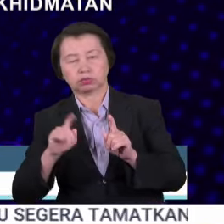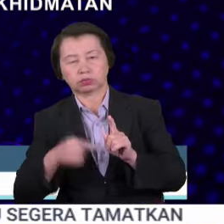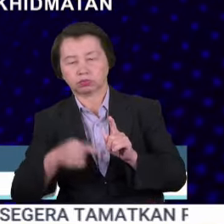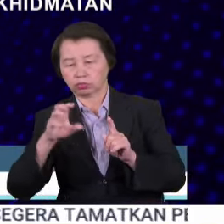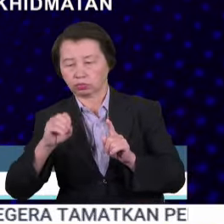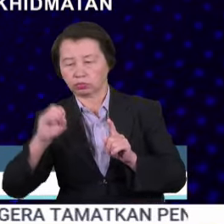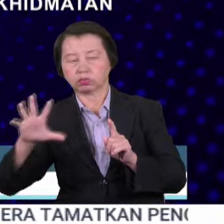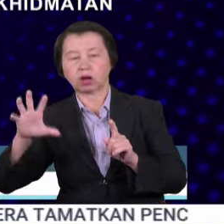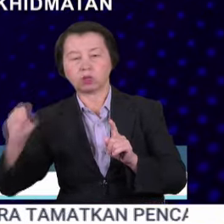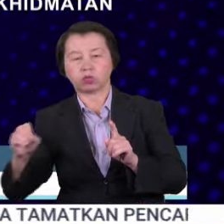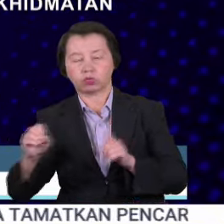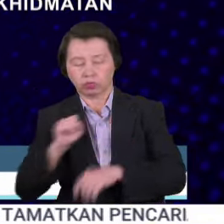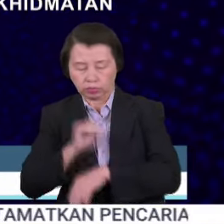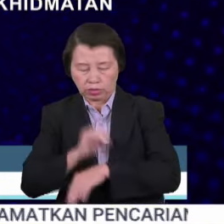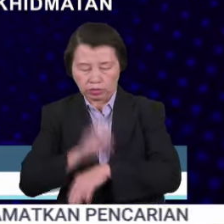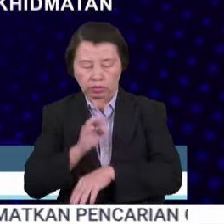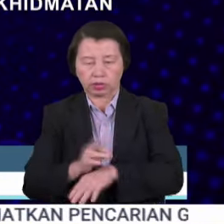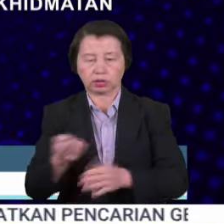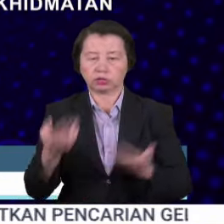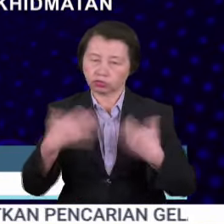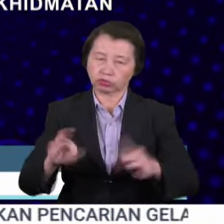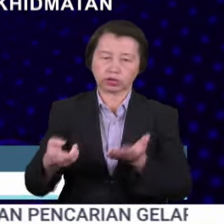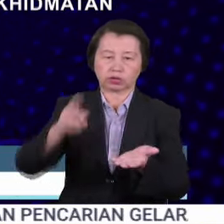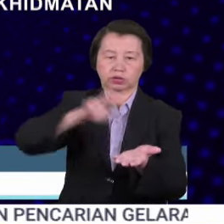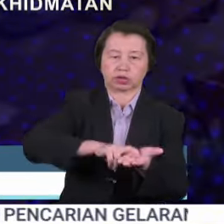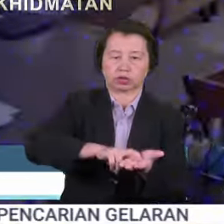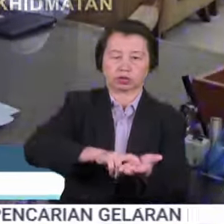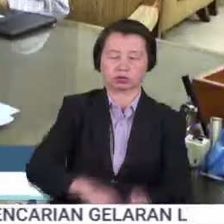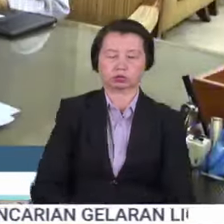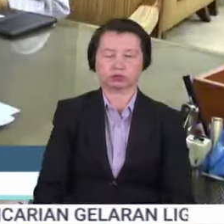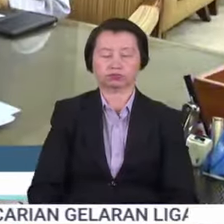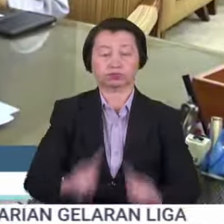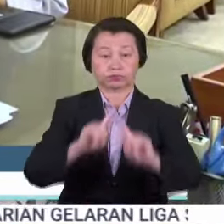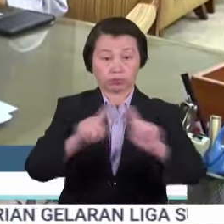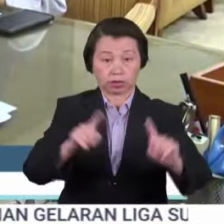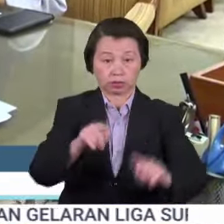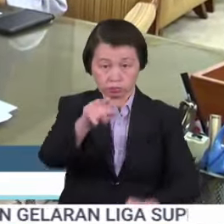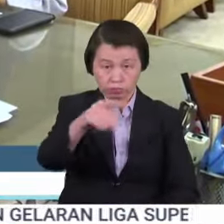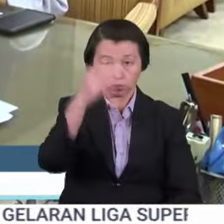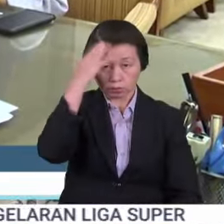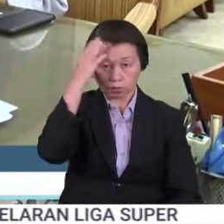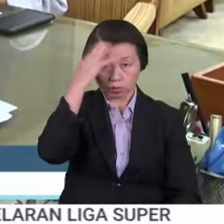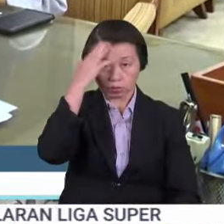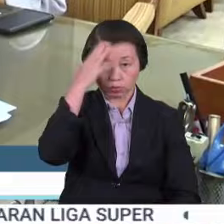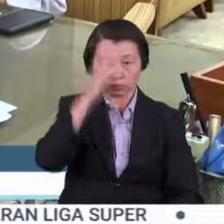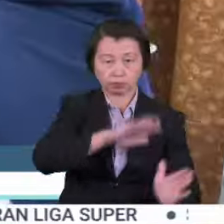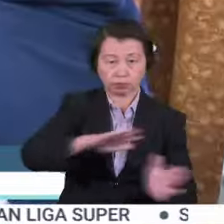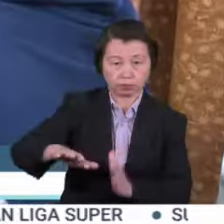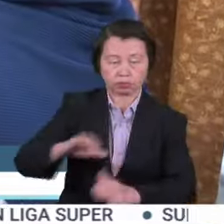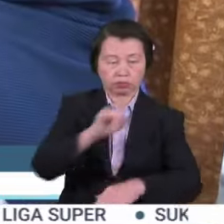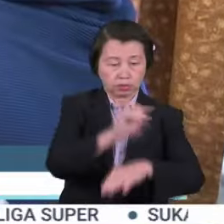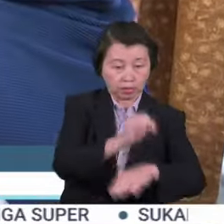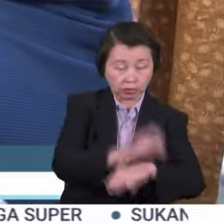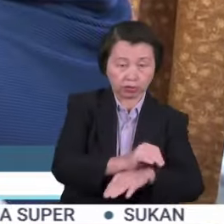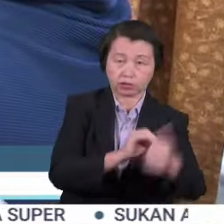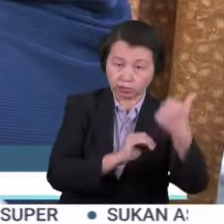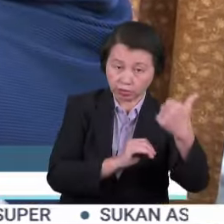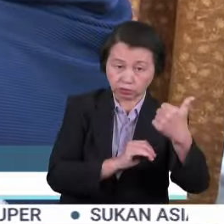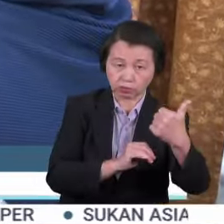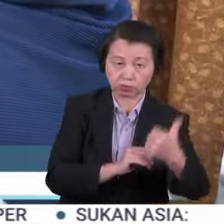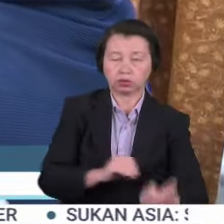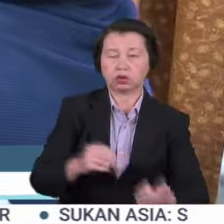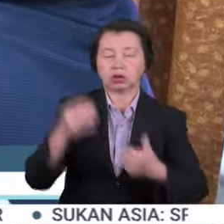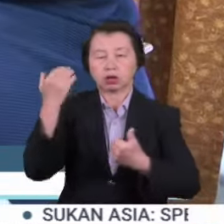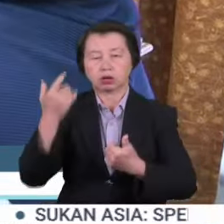kes khidmat nasihat direkodkan. Namun, tahukah anda, selain khidmat nasihat, Jabatan Bantuan